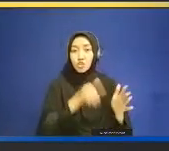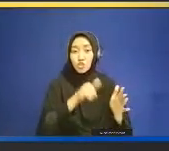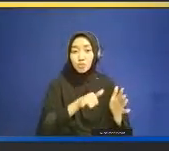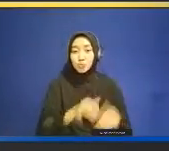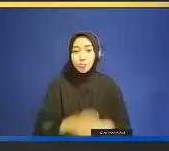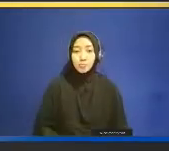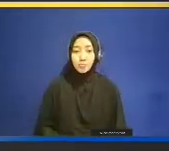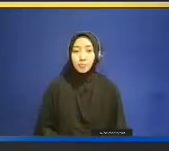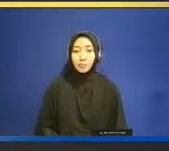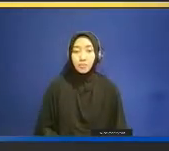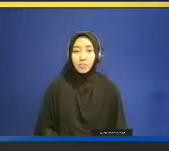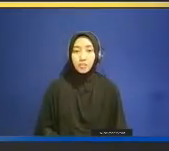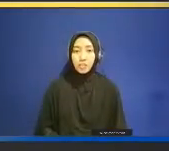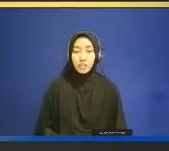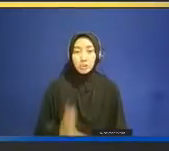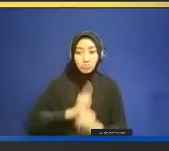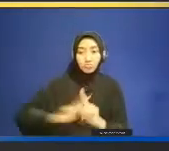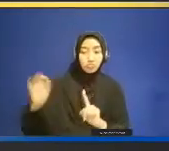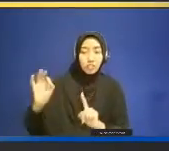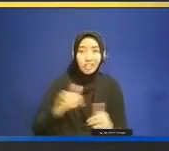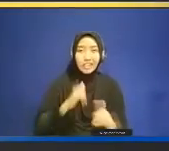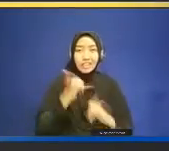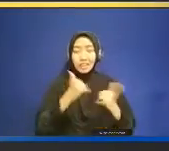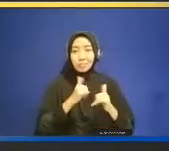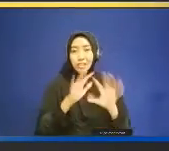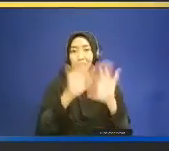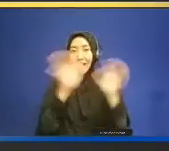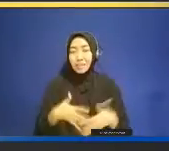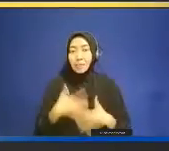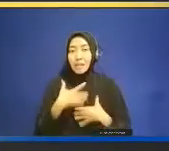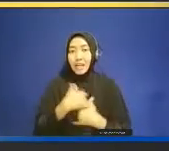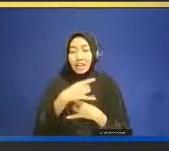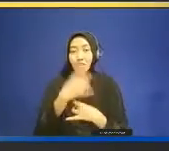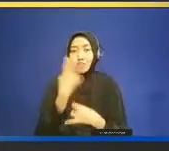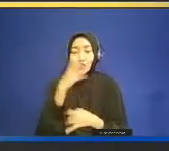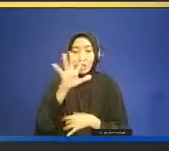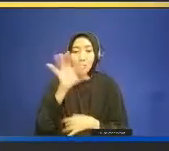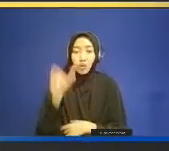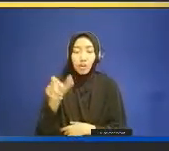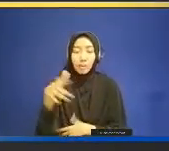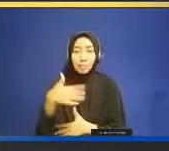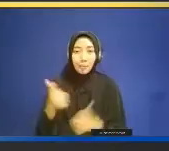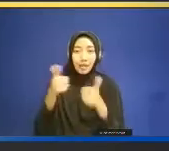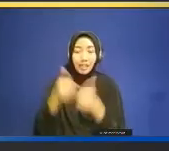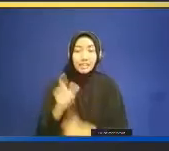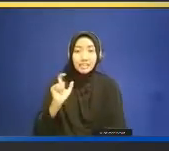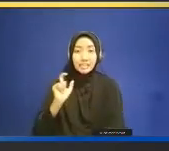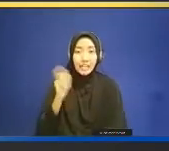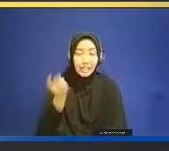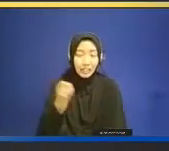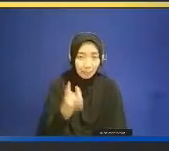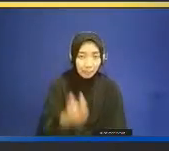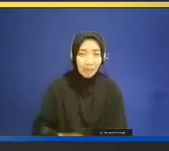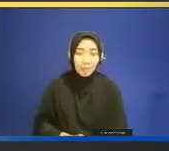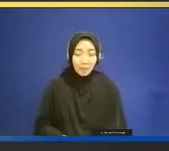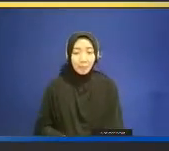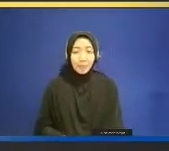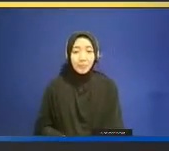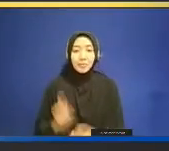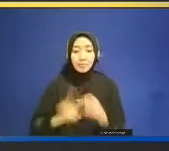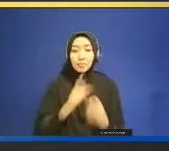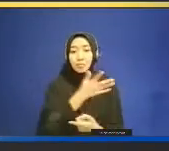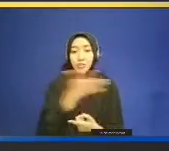ya teman-teman karena saya masih ada games dengan hadiah menarik untuk lima orang pemenang caranya gampang banget teman-teman